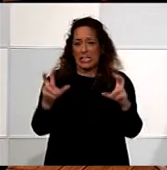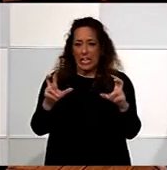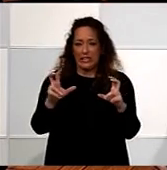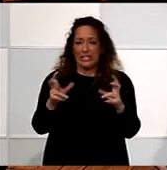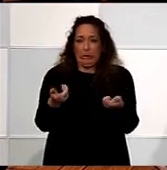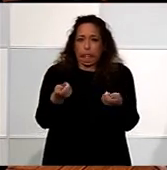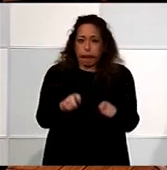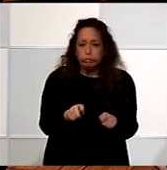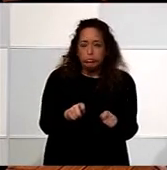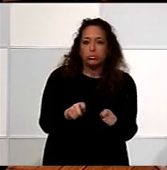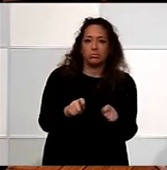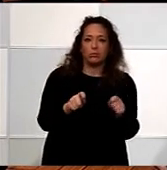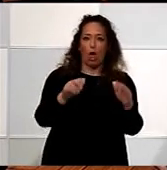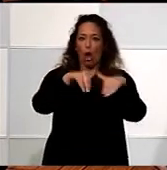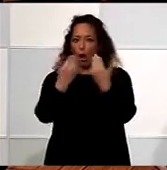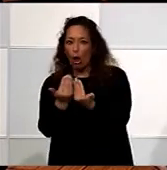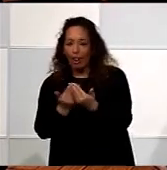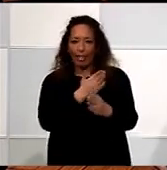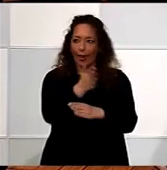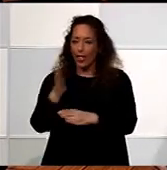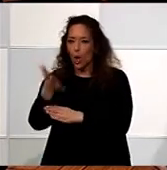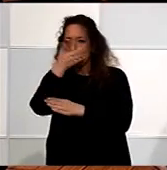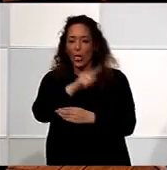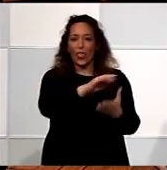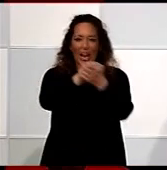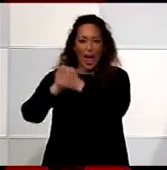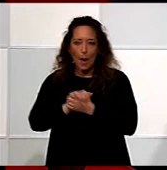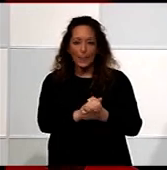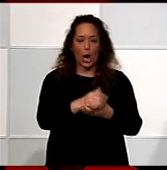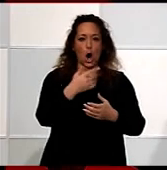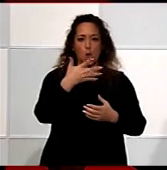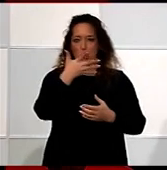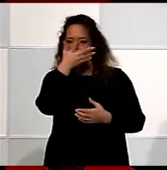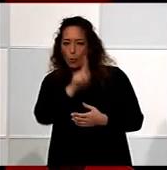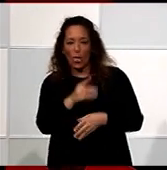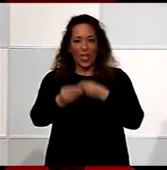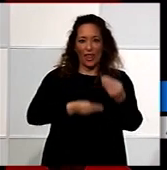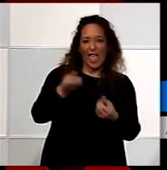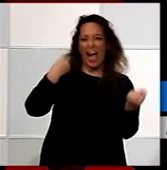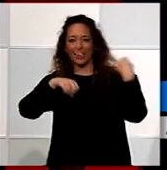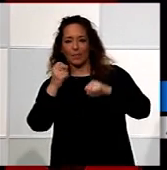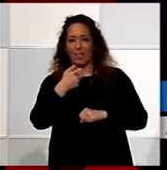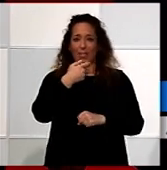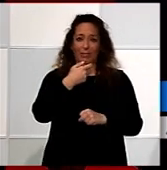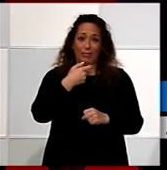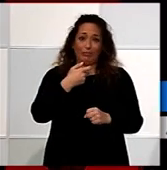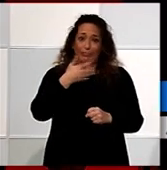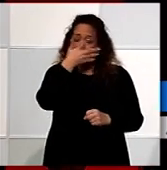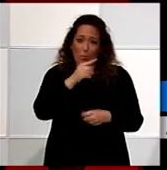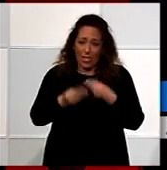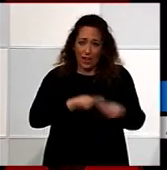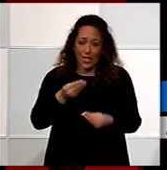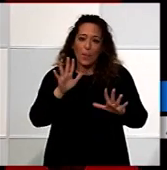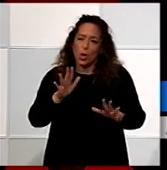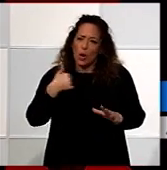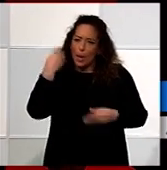un temps, no han pogut veure els seus amics, no han pogut fer les activitats que més els hi agrada i, per tant, jo crec que aquest any més que mai heu de ser el màxim